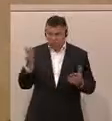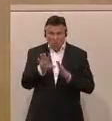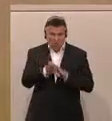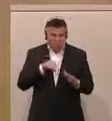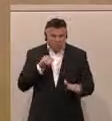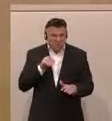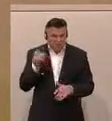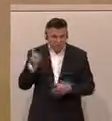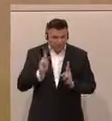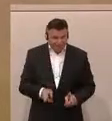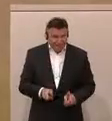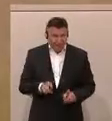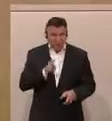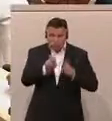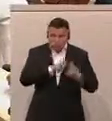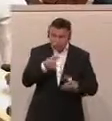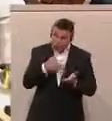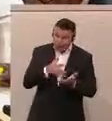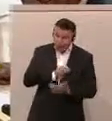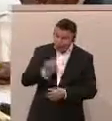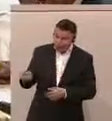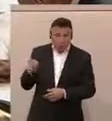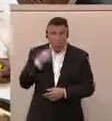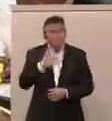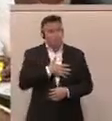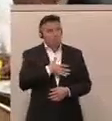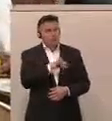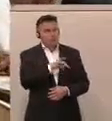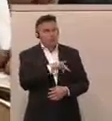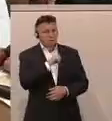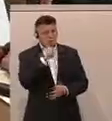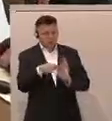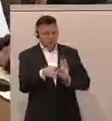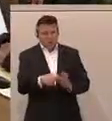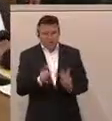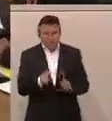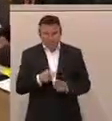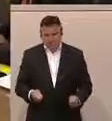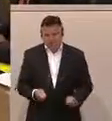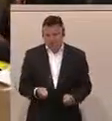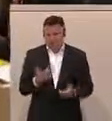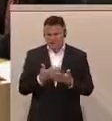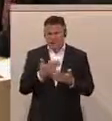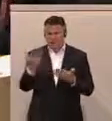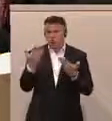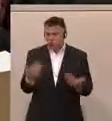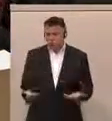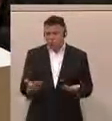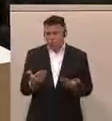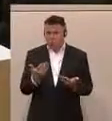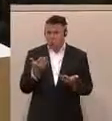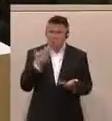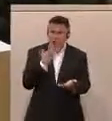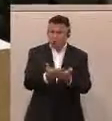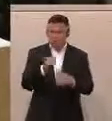einem Steuerberater, einer Steuerprüfung sagen. Und ich glaube, dass das auch ein völlig falsches Argument ist. Warum lassen